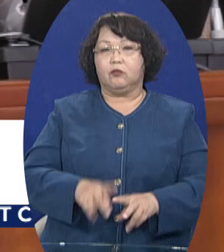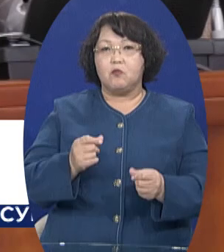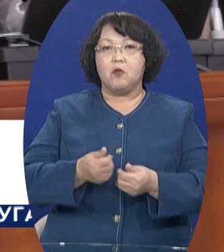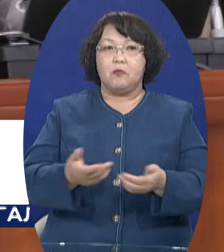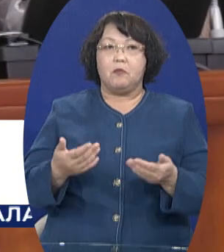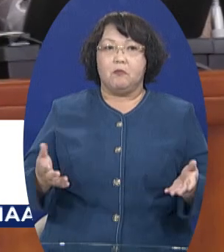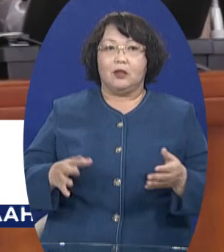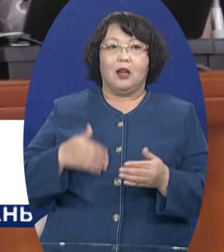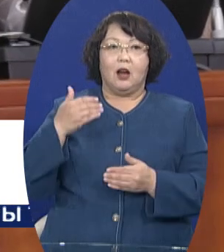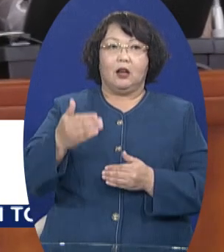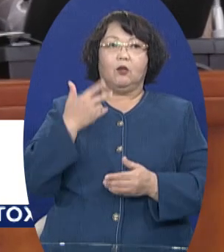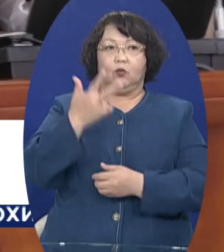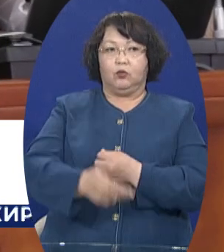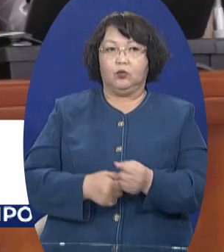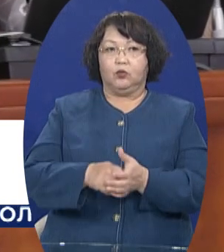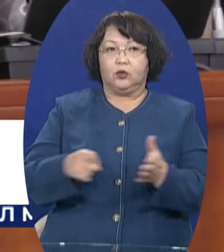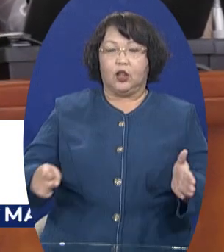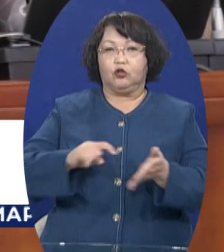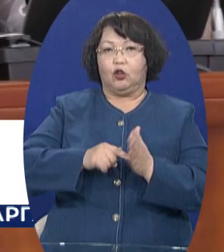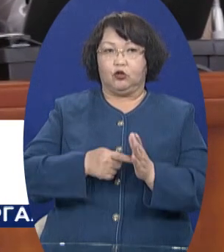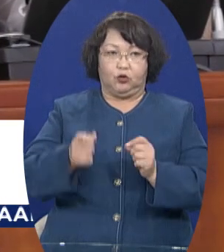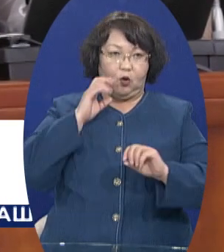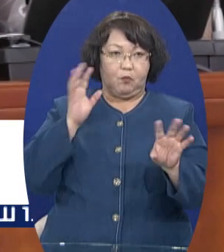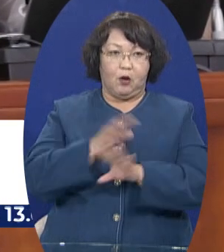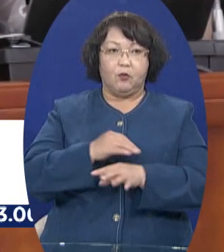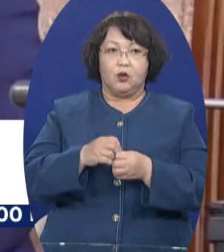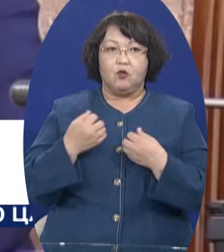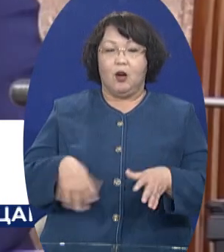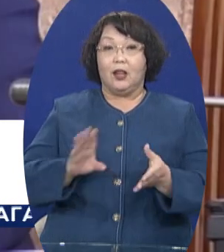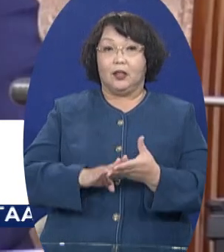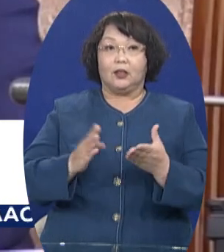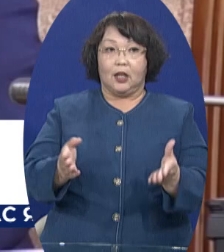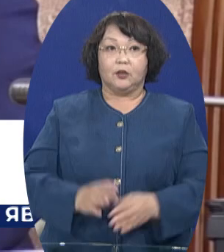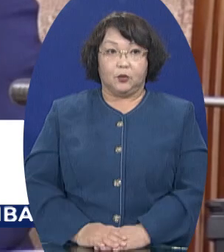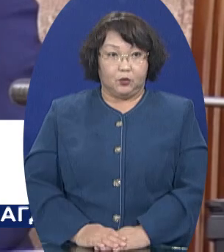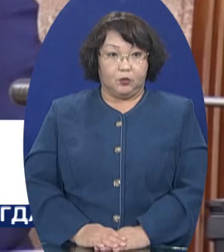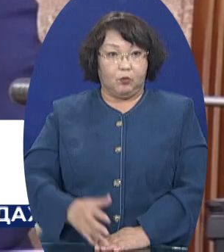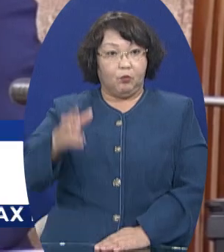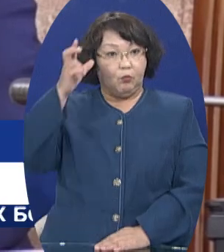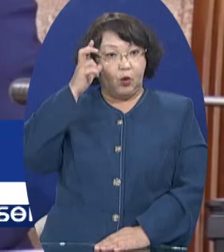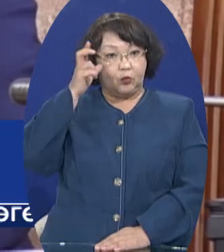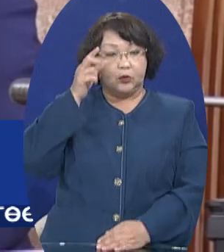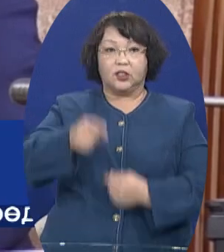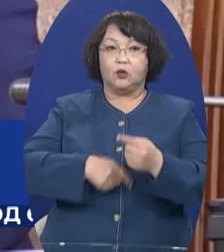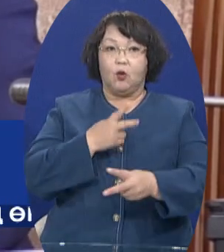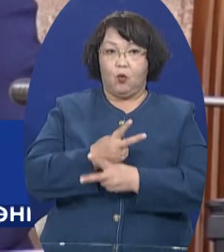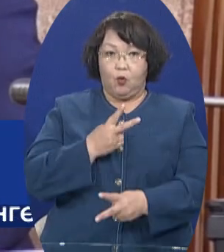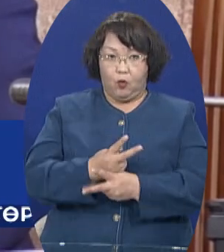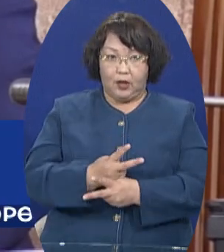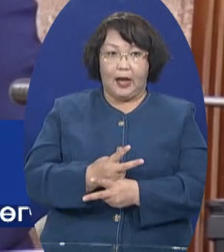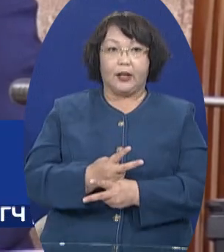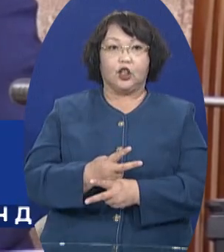дараагийн 3 жилээс тооцох зохицуулалт тусгагдсан талаар танилцууллаа. Боловсролын тухай хуулиар томилгоог бол